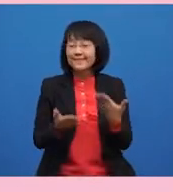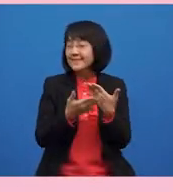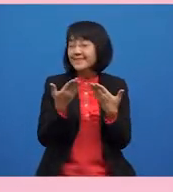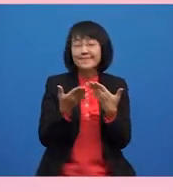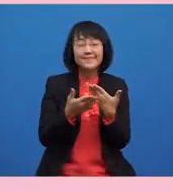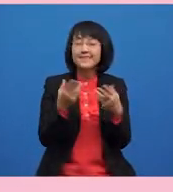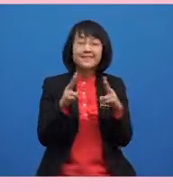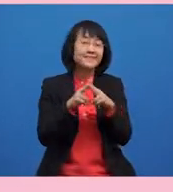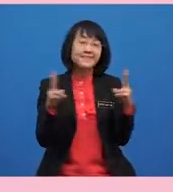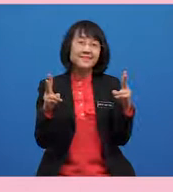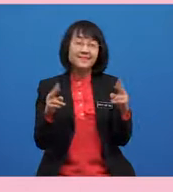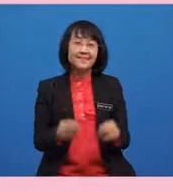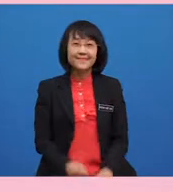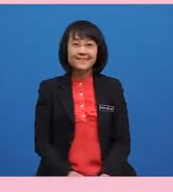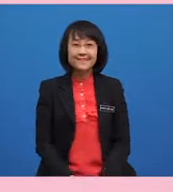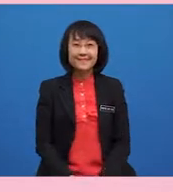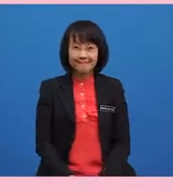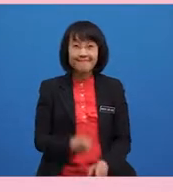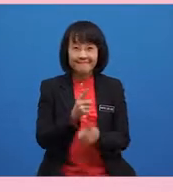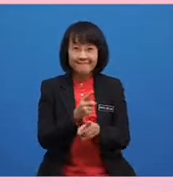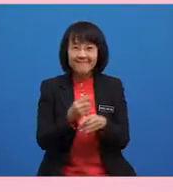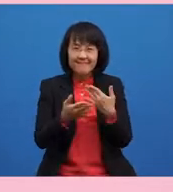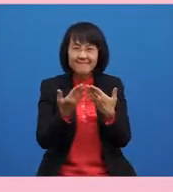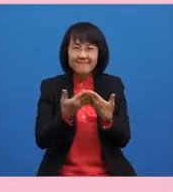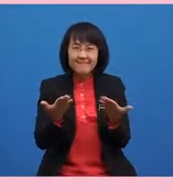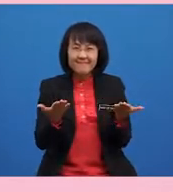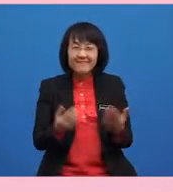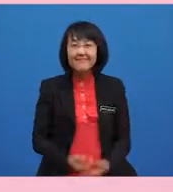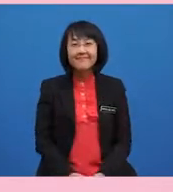Mudah sangatlah, betul ataupun tidak?